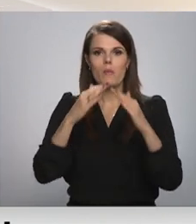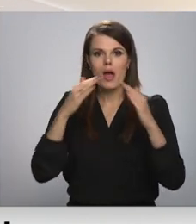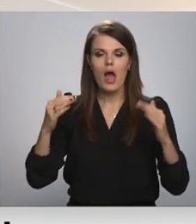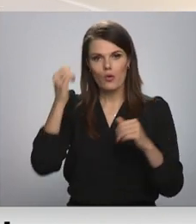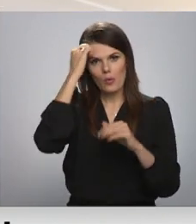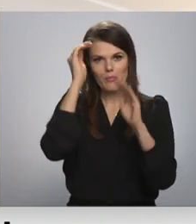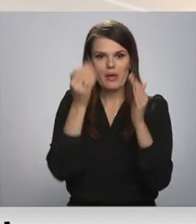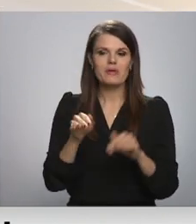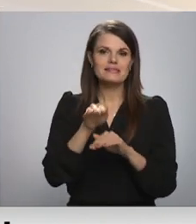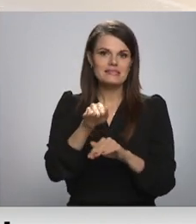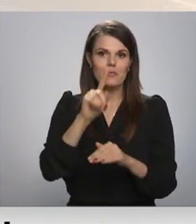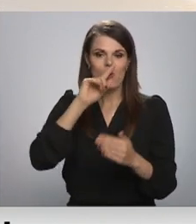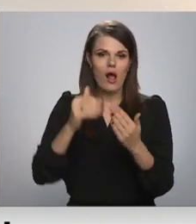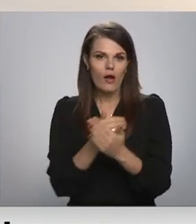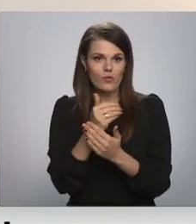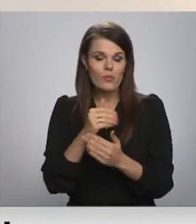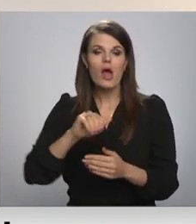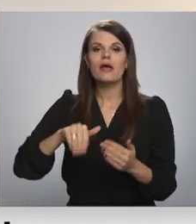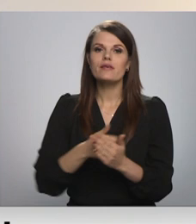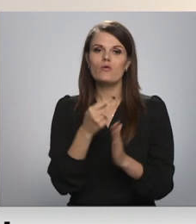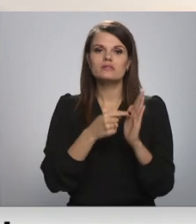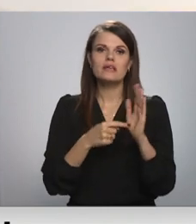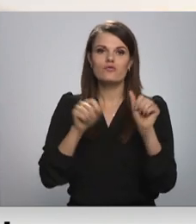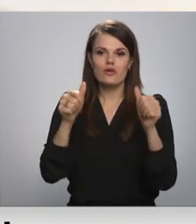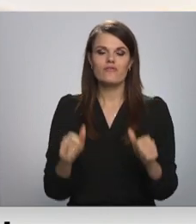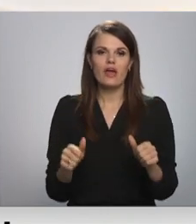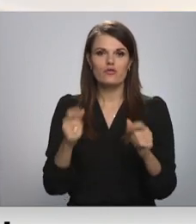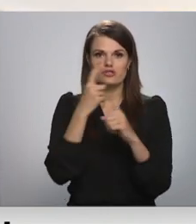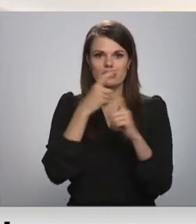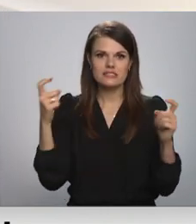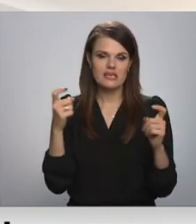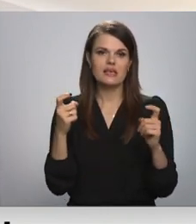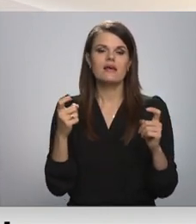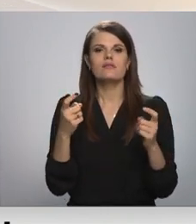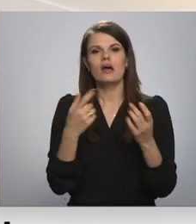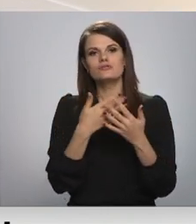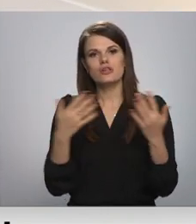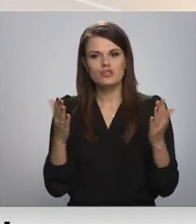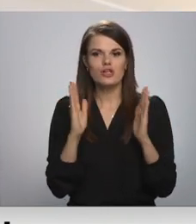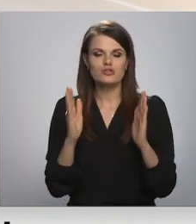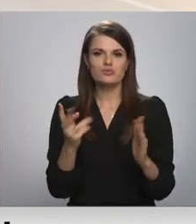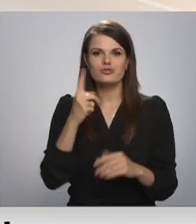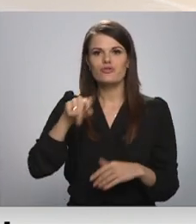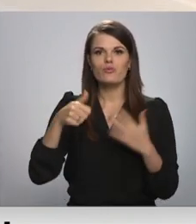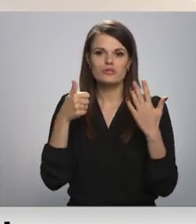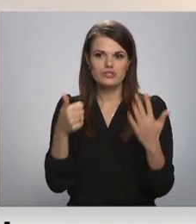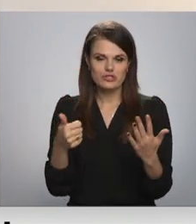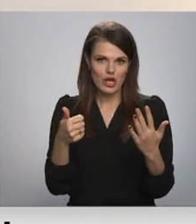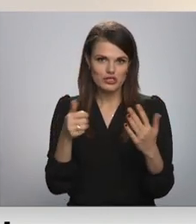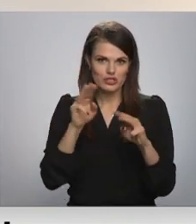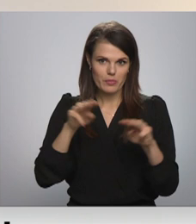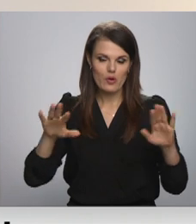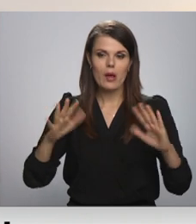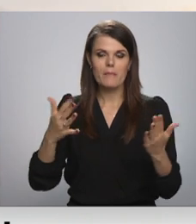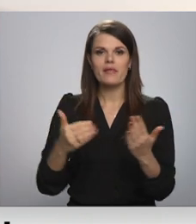saglabāšanai un atjaunošanai. Jauna satura veidošanai medijos būs pieejami papildus 2,6 miljoni, bet jauna kino tapšanai